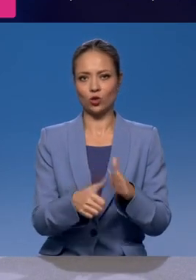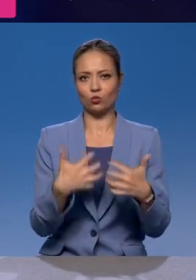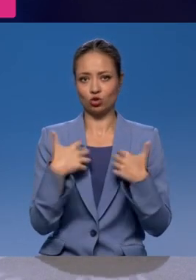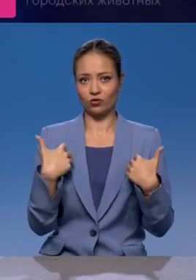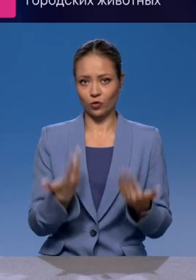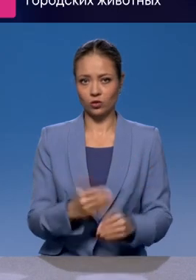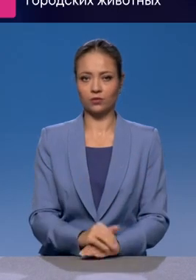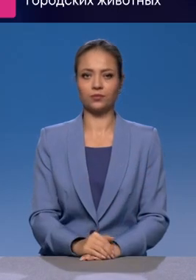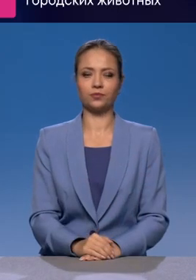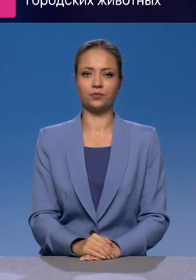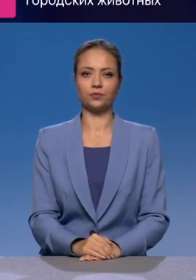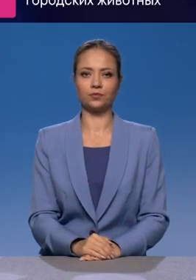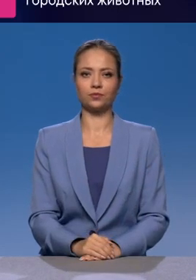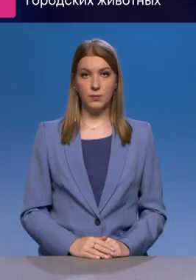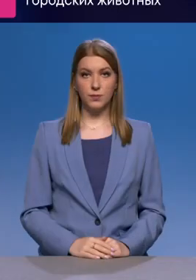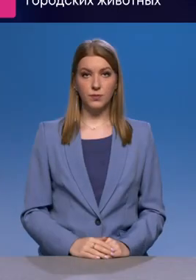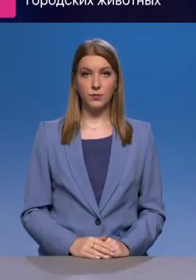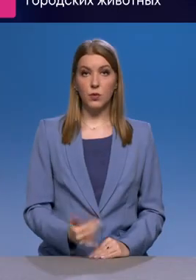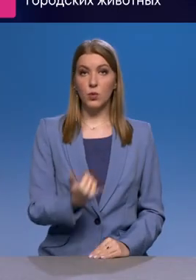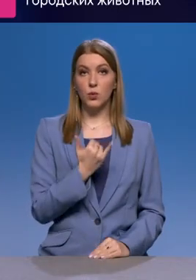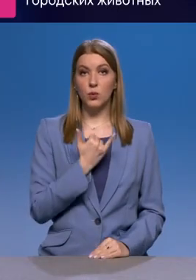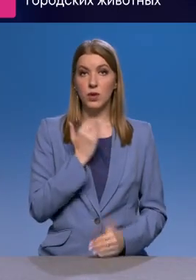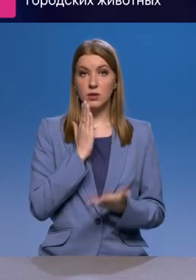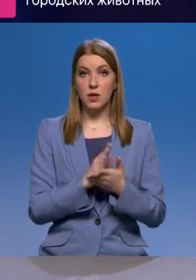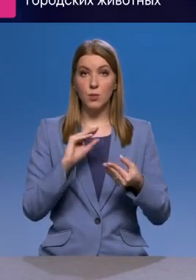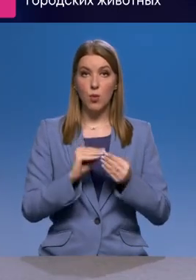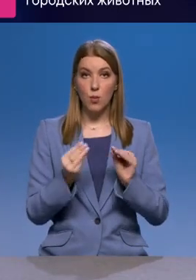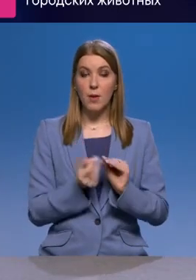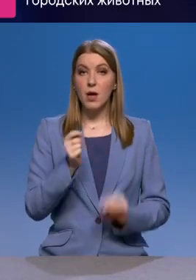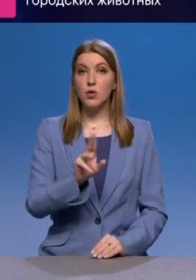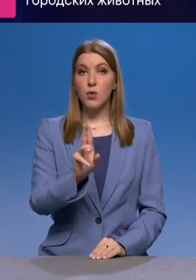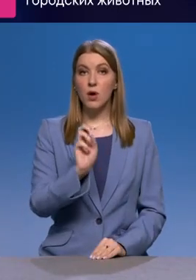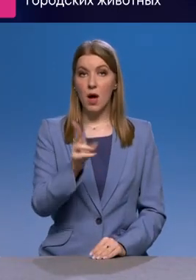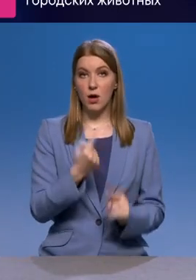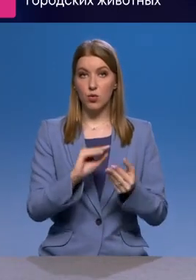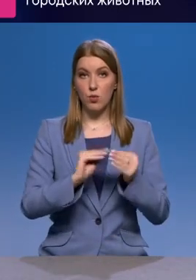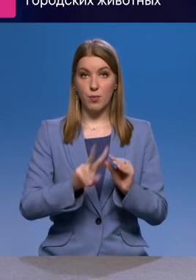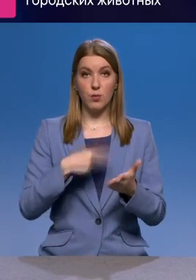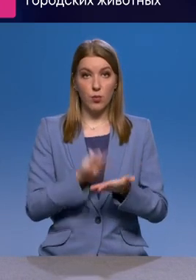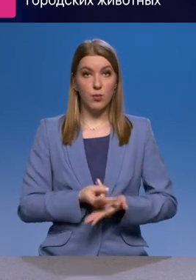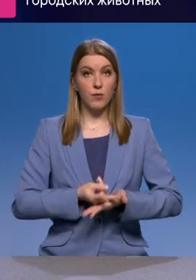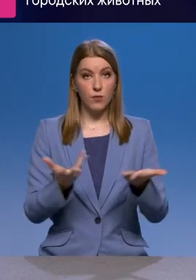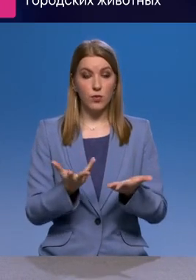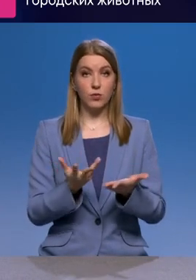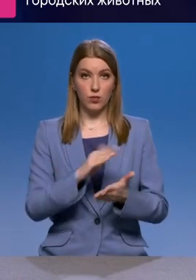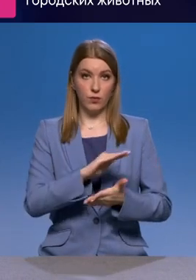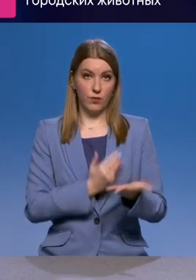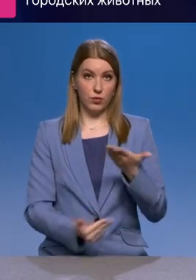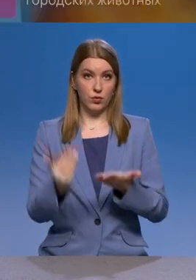нас есть проблема, да, и то, как она подается, приводит к тому, что у нас просто животных будут